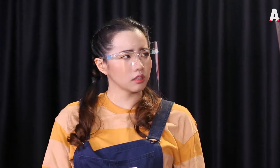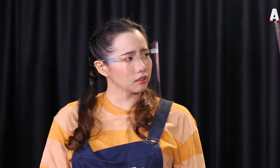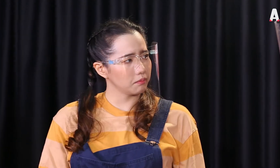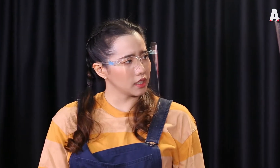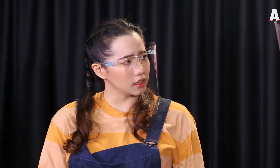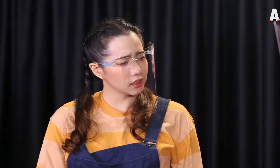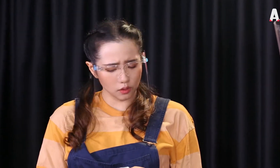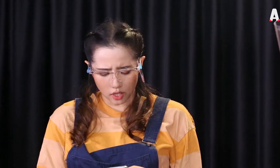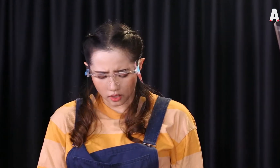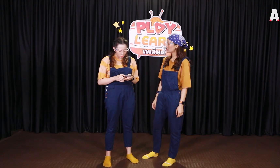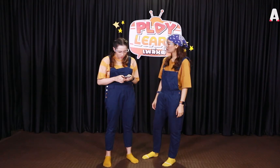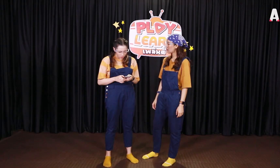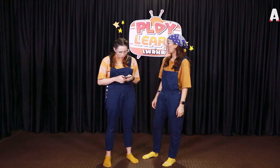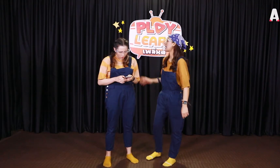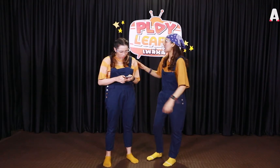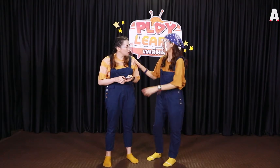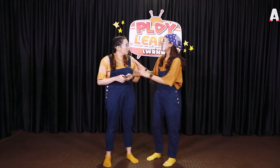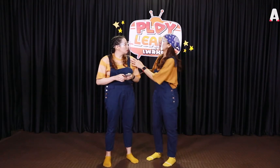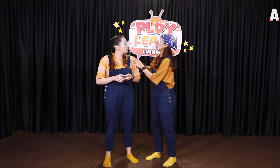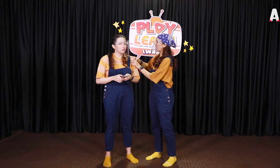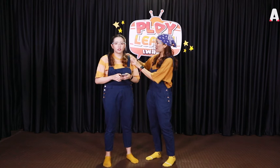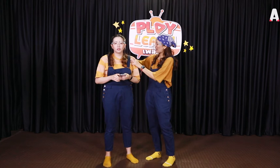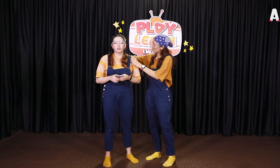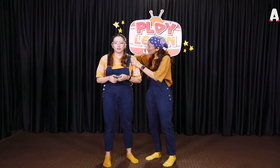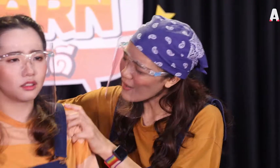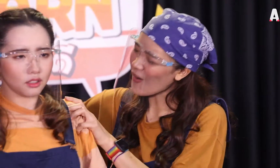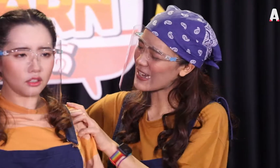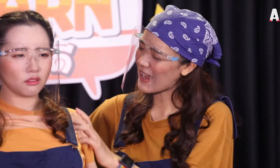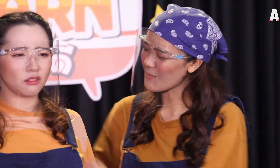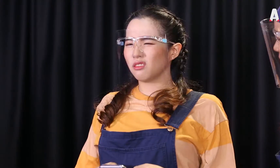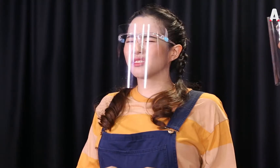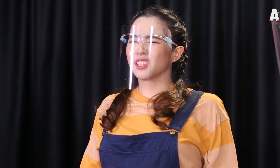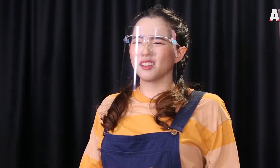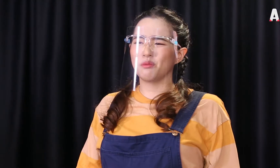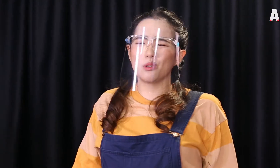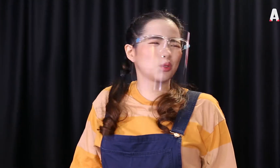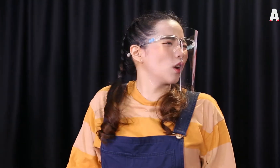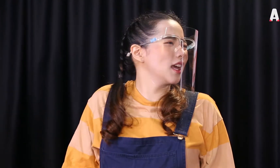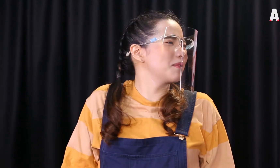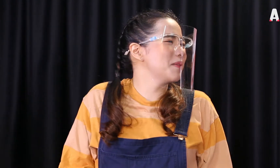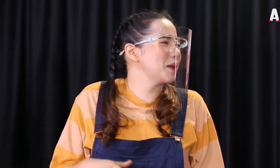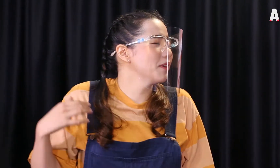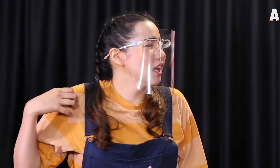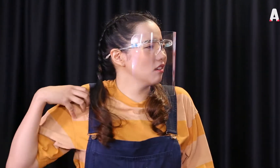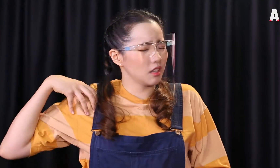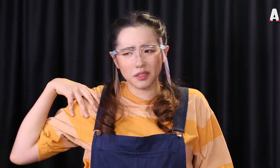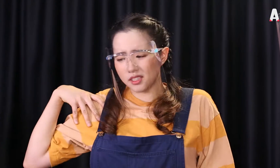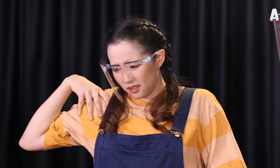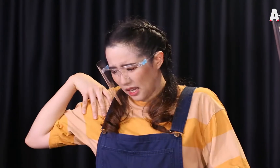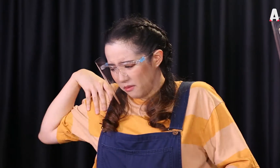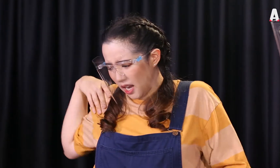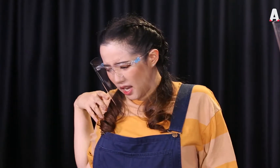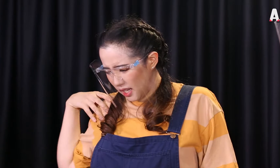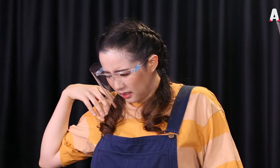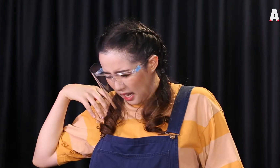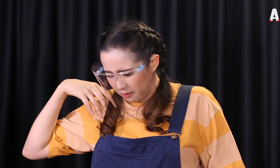อ้ยเป็นอย่างนั้นจริงๆด้วย อันเนี้ยยังไม่ทันขาดคำหอยแล้ว ไม่รู้ตัวเลยอ่ะพี่พิมพ์แล้วอย่างงี้พี่เตยจะ